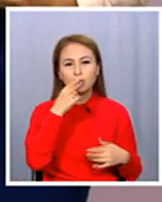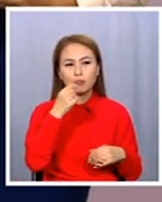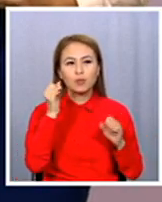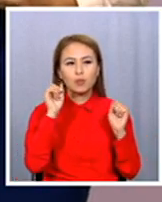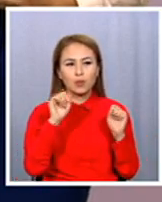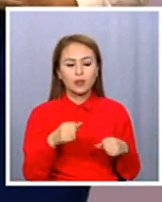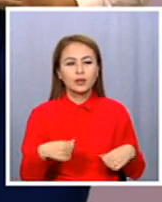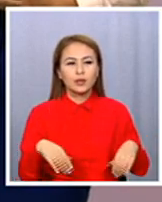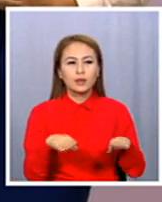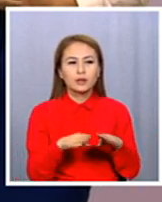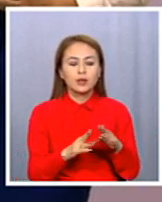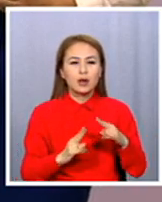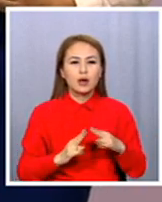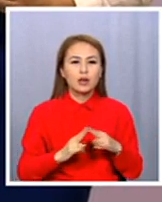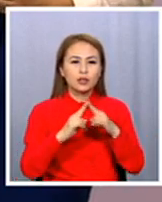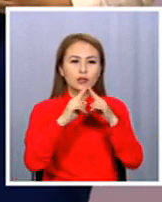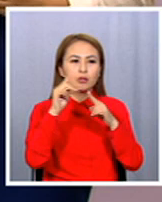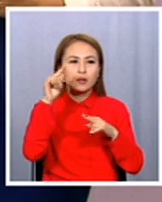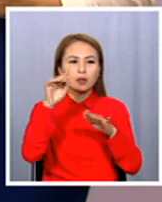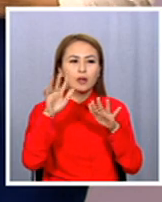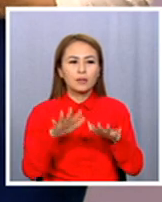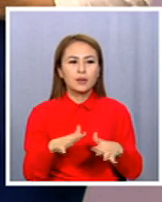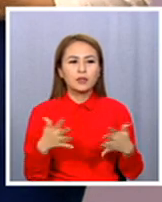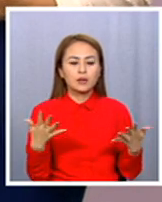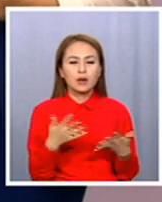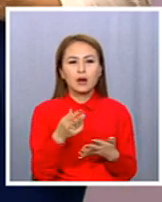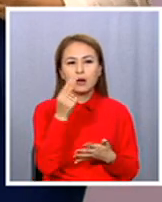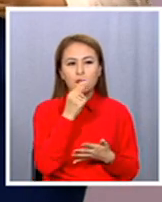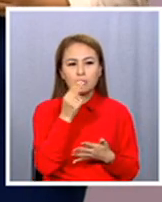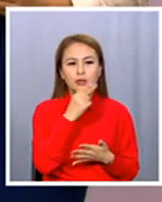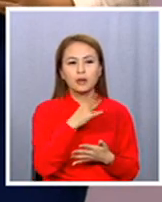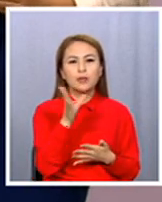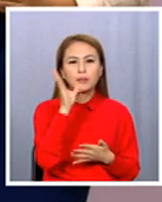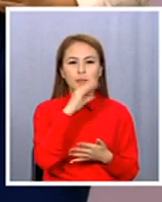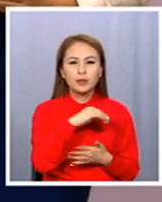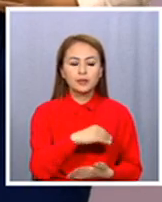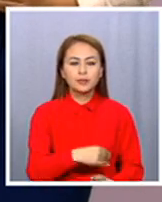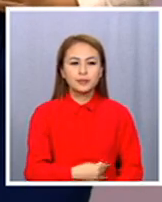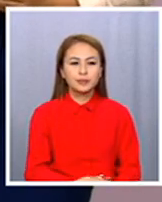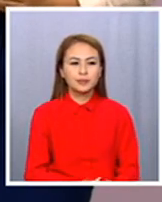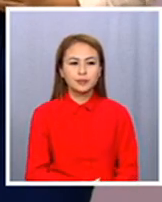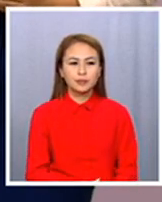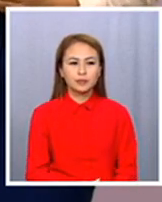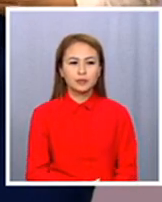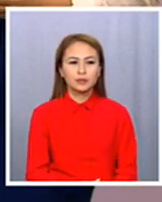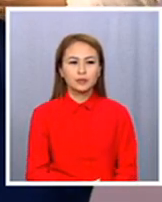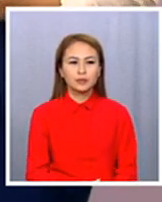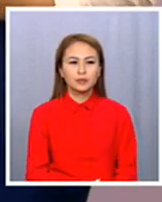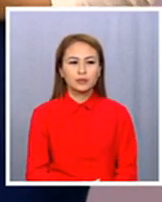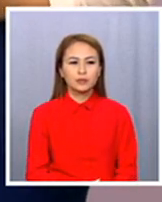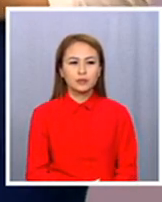енді ғарышта ше? Ғарыштағы адамдар осылай тамақтана ала ма?